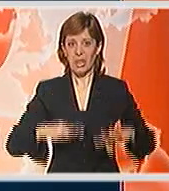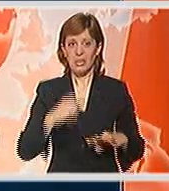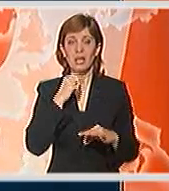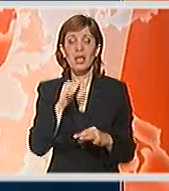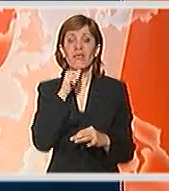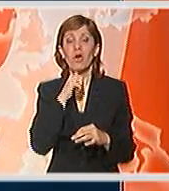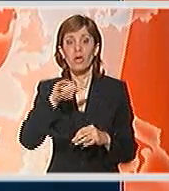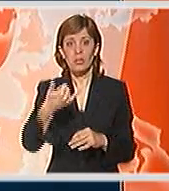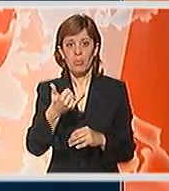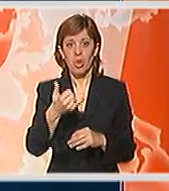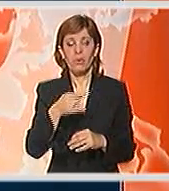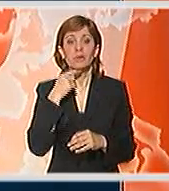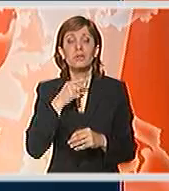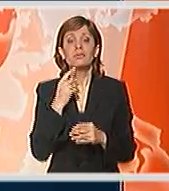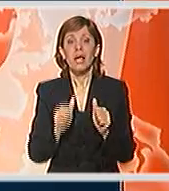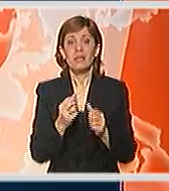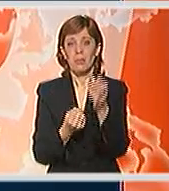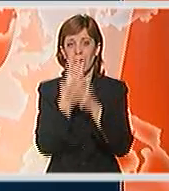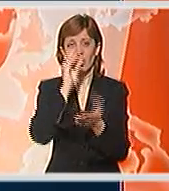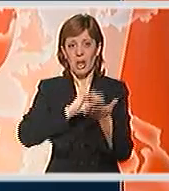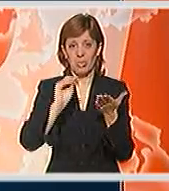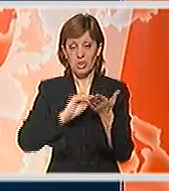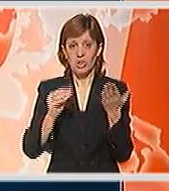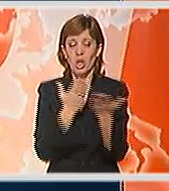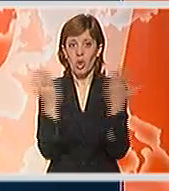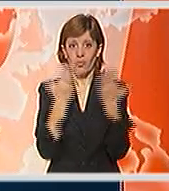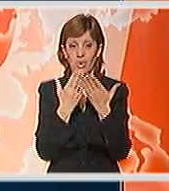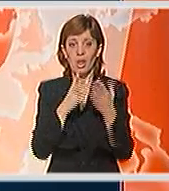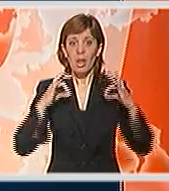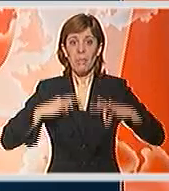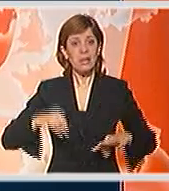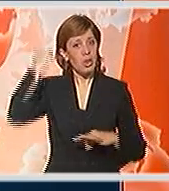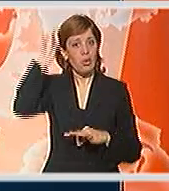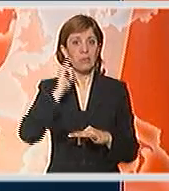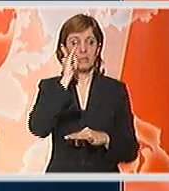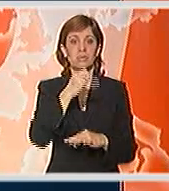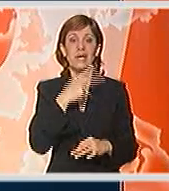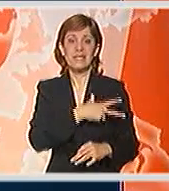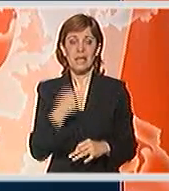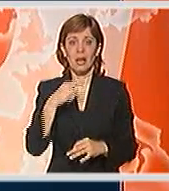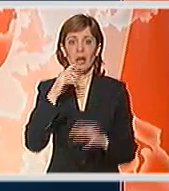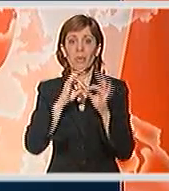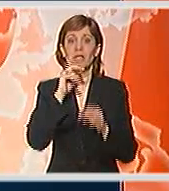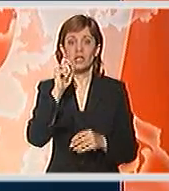Ive Josipovića, piše danas prištinski list Zeri. Predsjednik Kosova će ići u Zagreb, rekao je